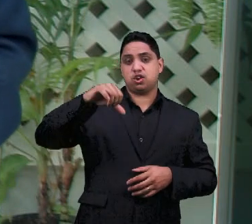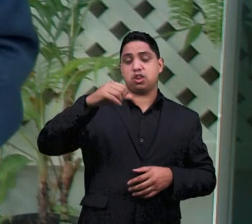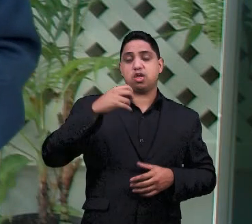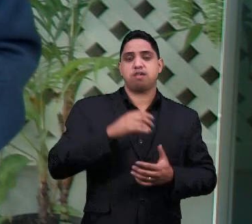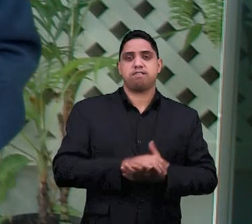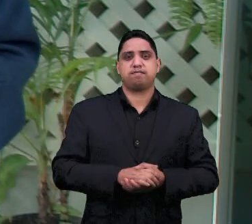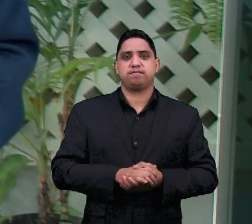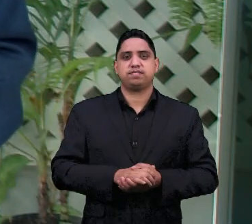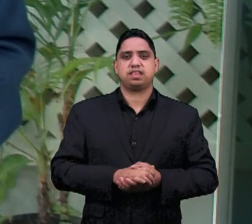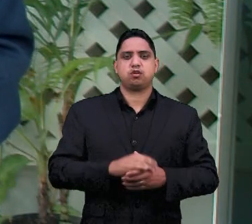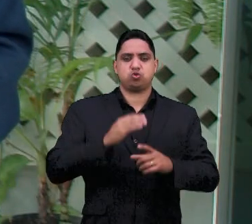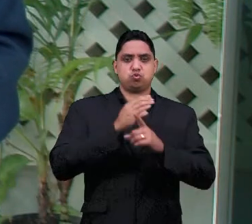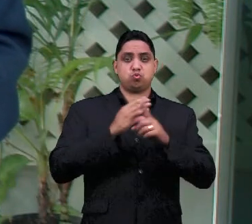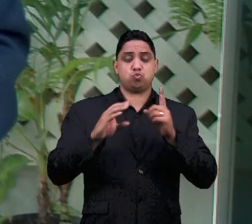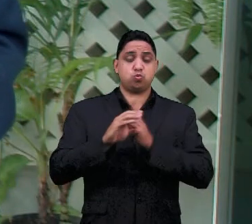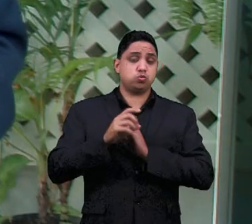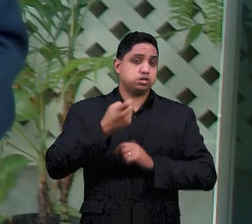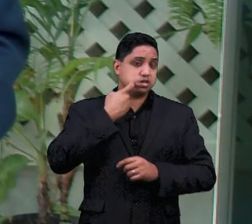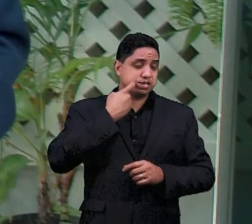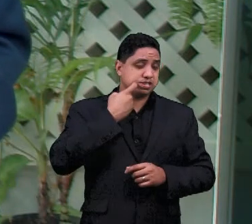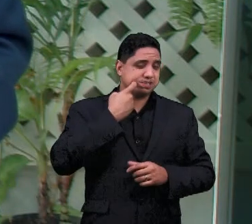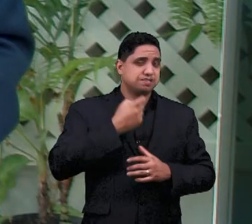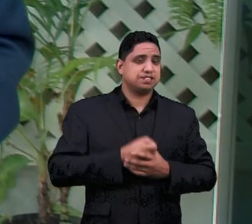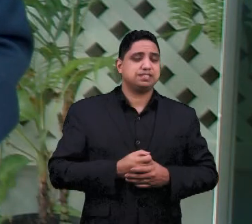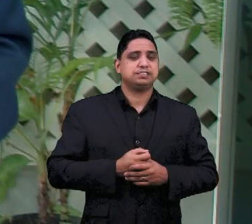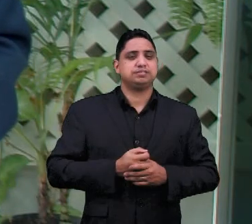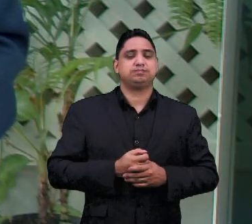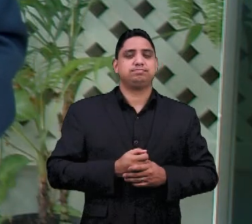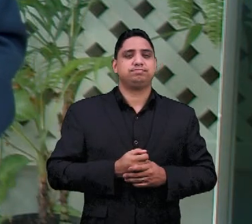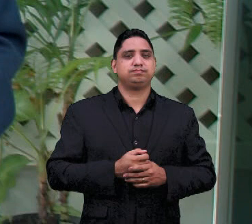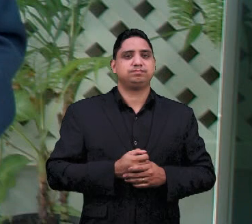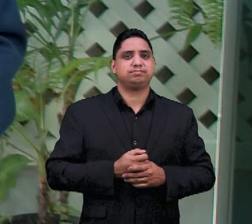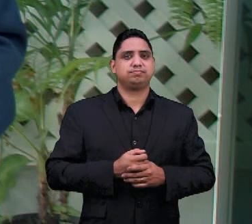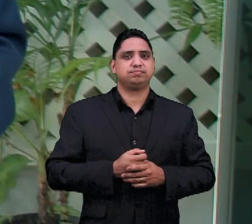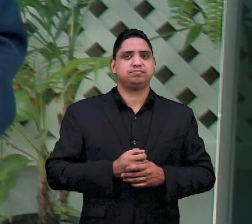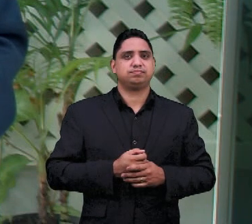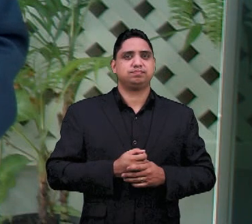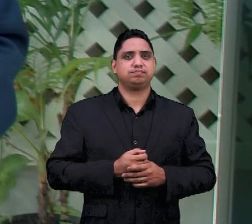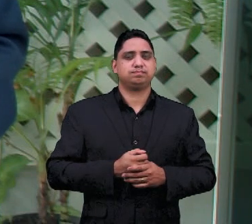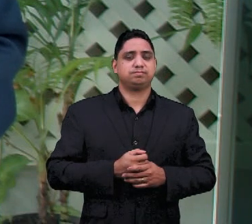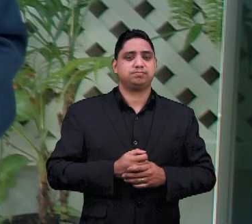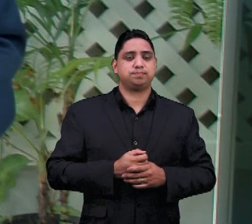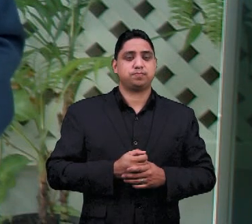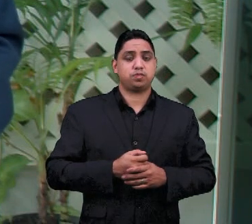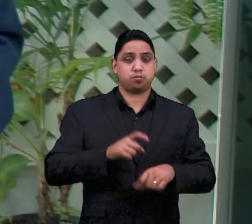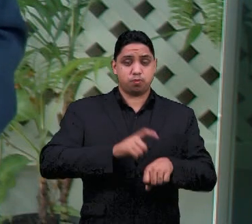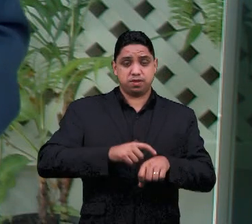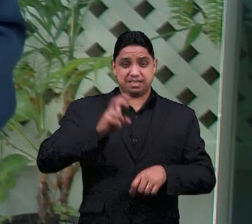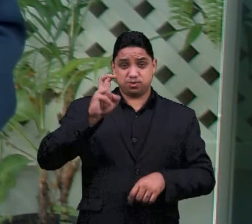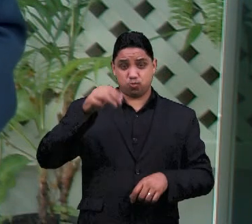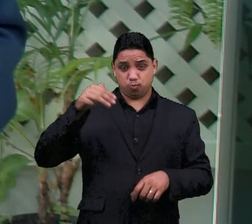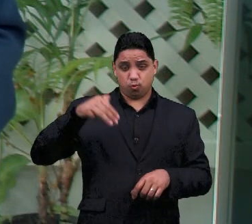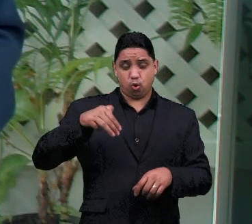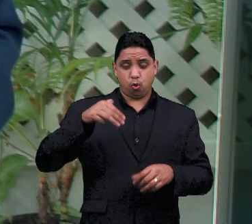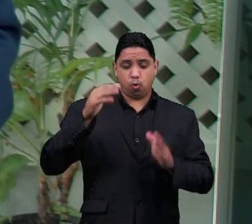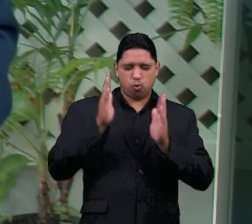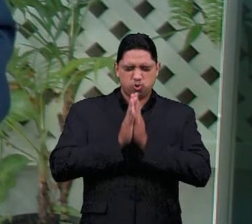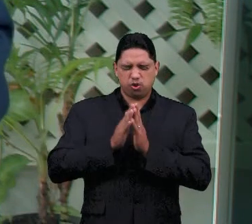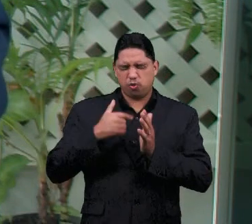m'appelle Esther, 9 ans d'âge. Je vais raconter une expérience. Dans le culte de